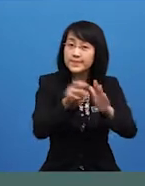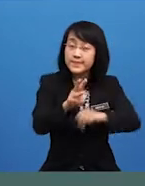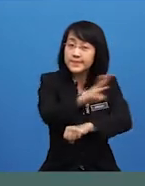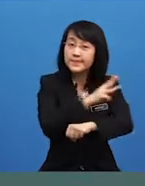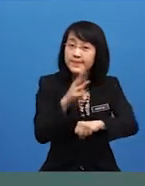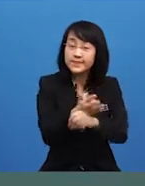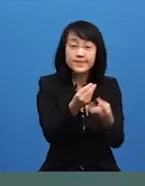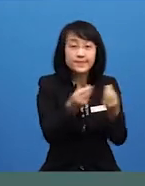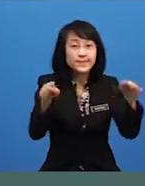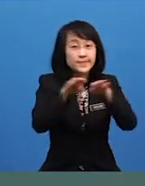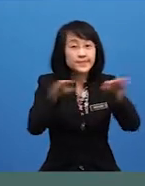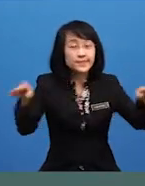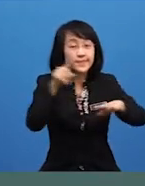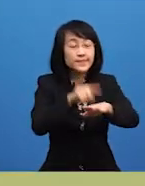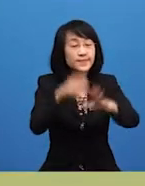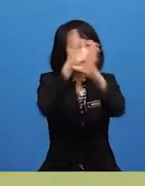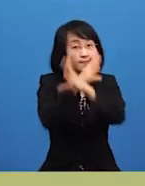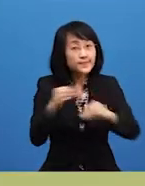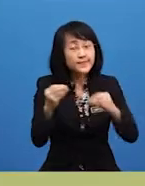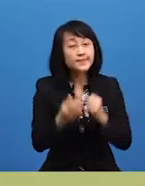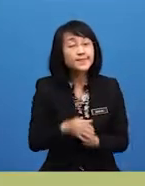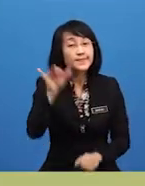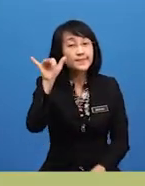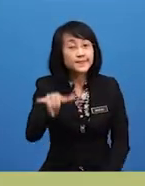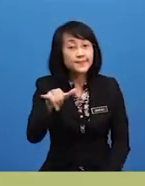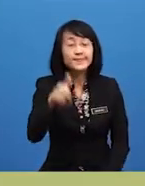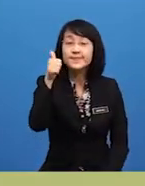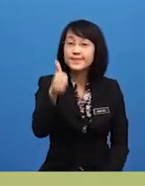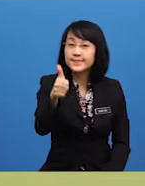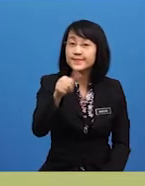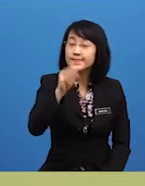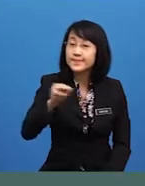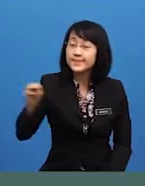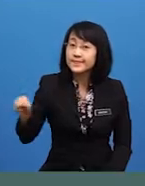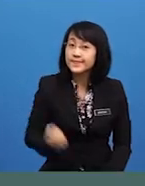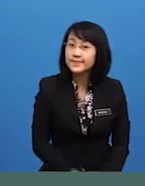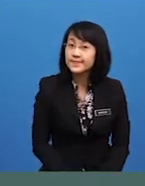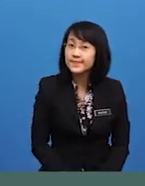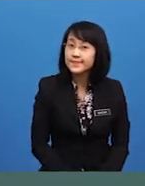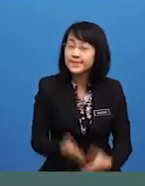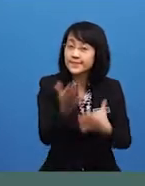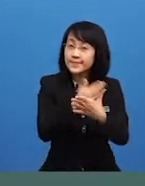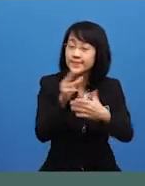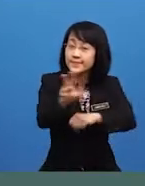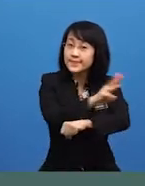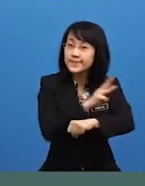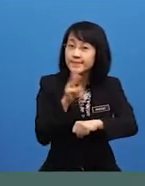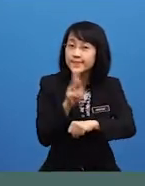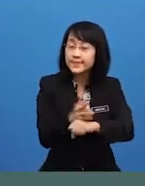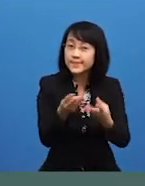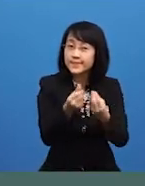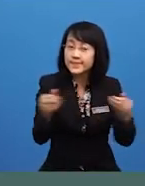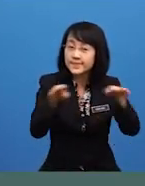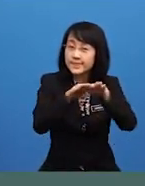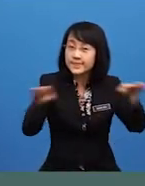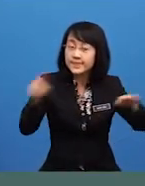kawasan tanah pamah di Sarawak? Ya, bagus murid-murid. Antara kawasan tanah